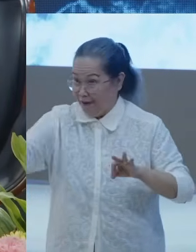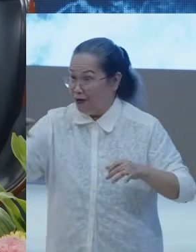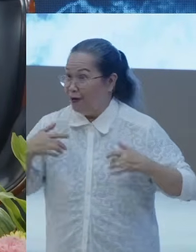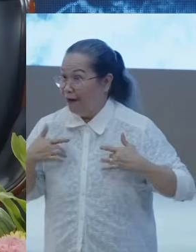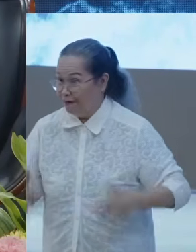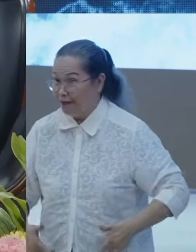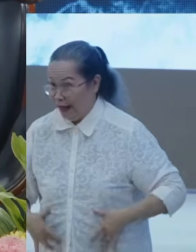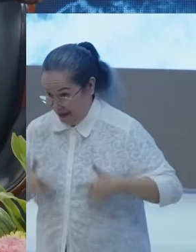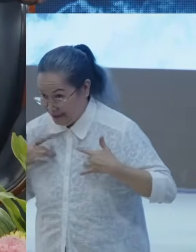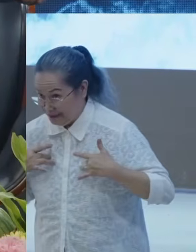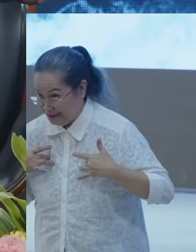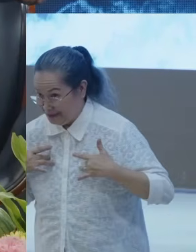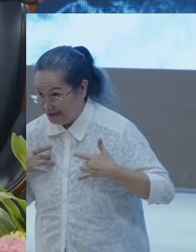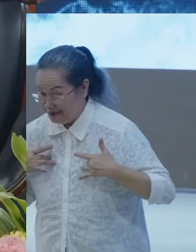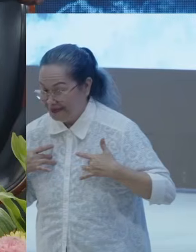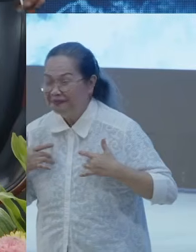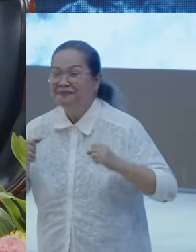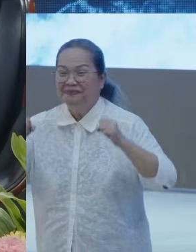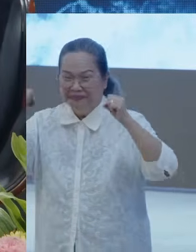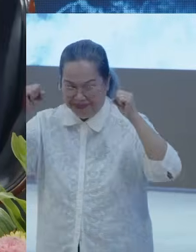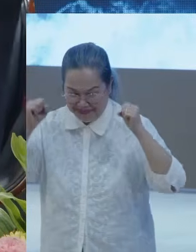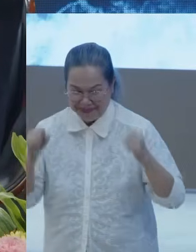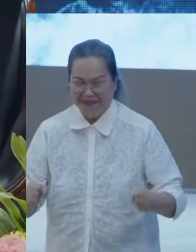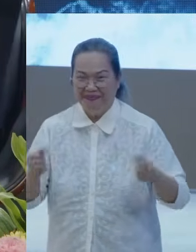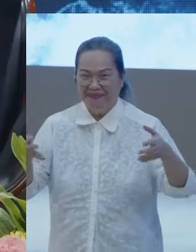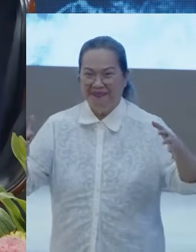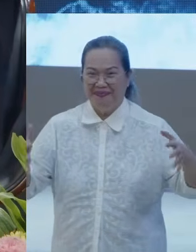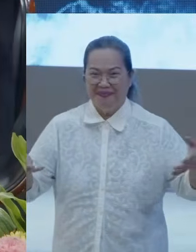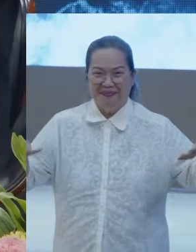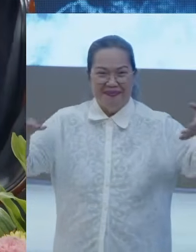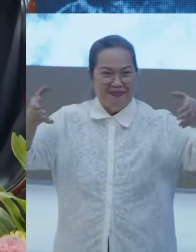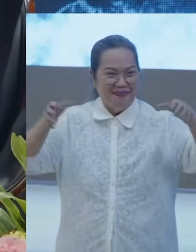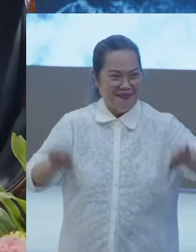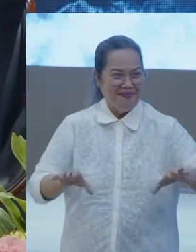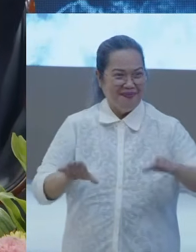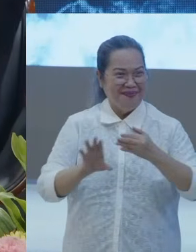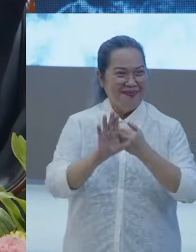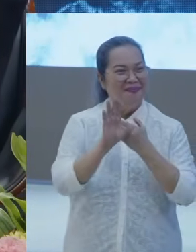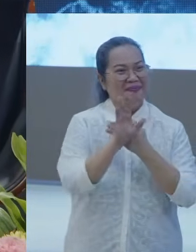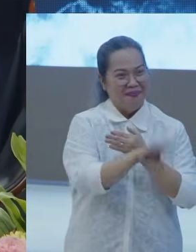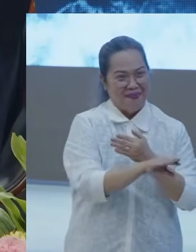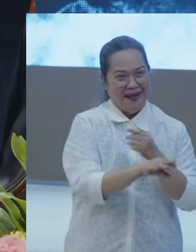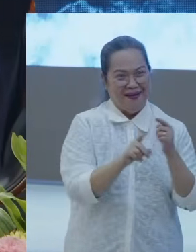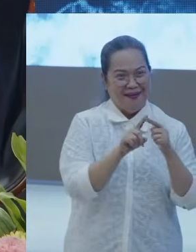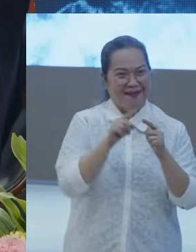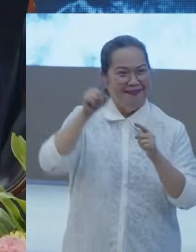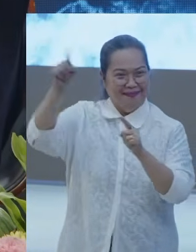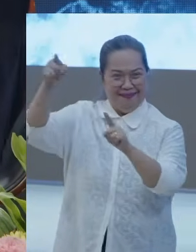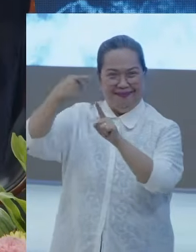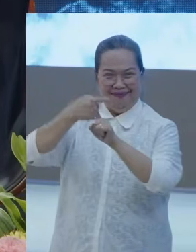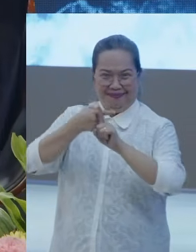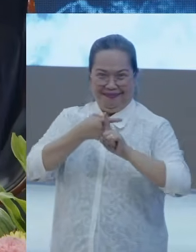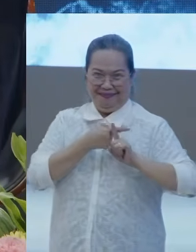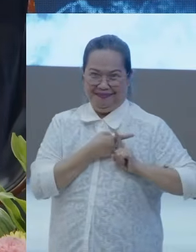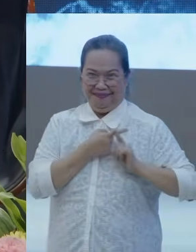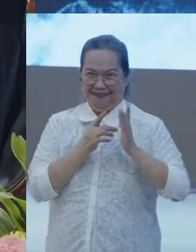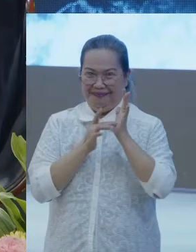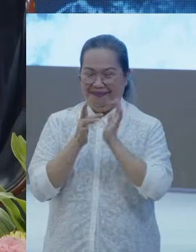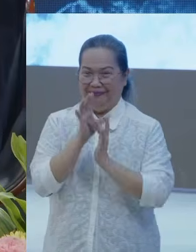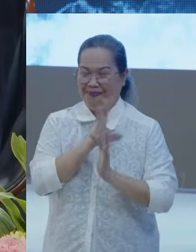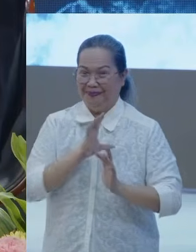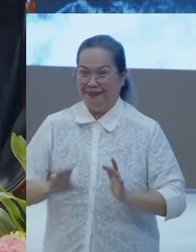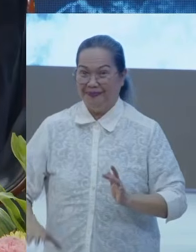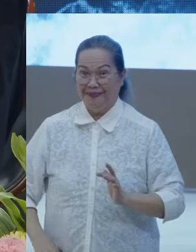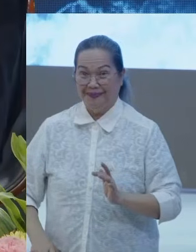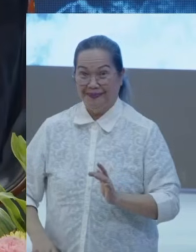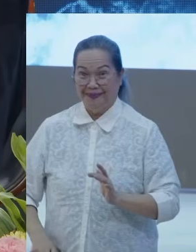kapatid, mayroong pagkakataon na manumbalik at tumanggap sa Panginoon. Itong mga